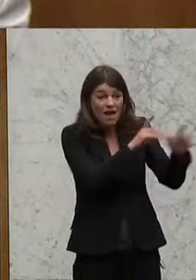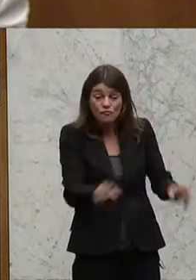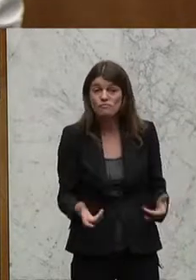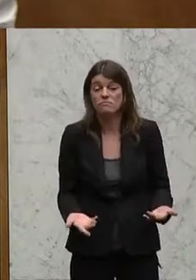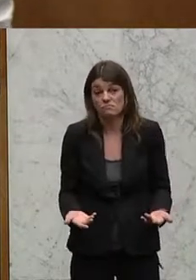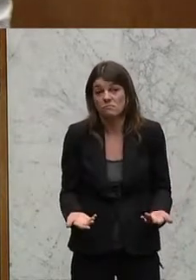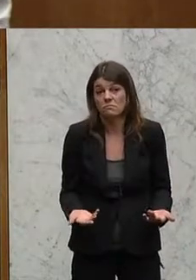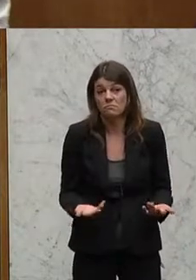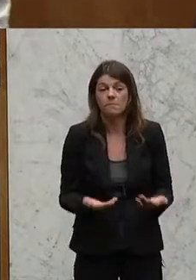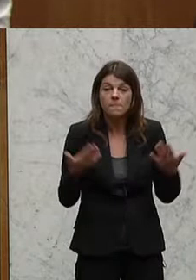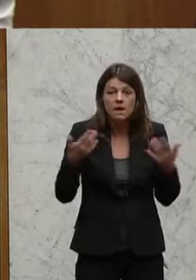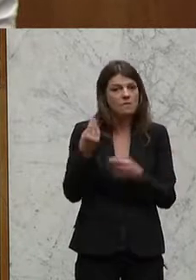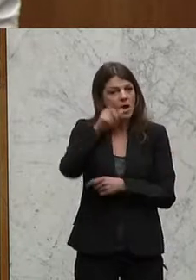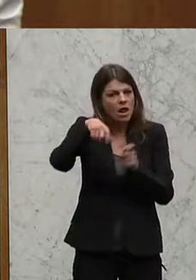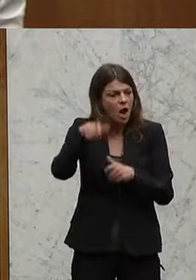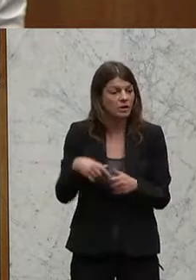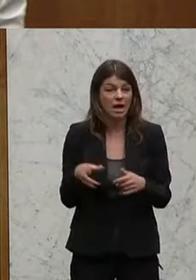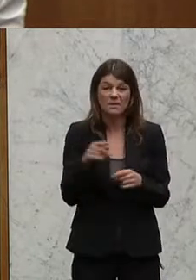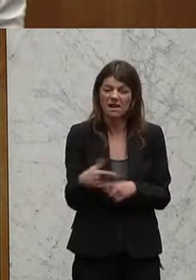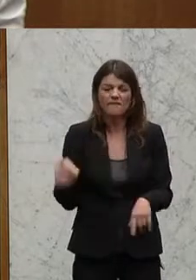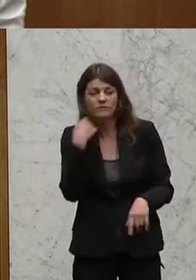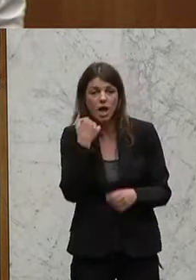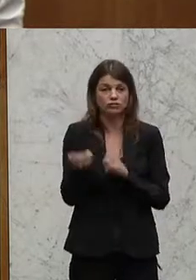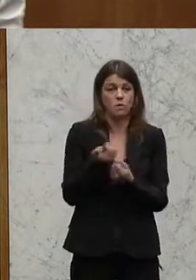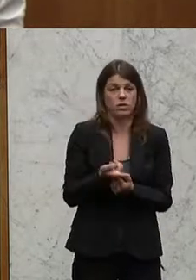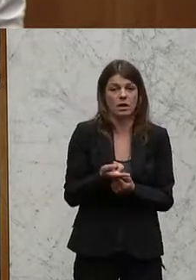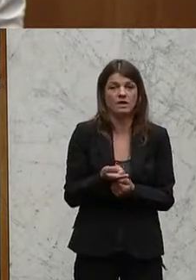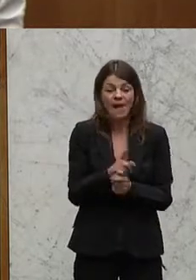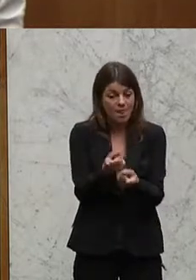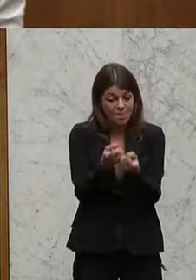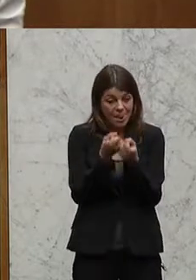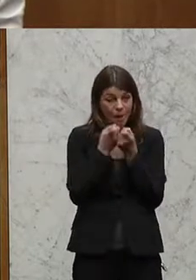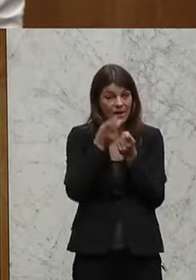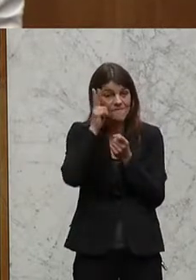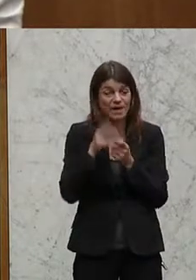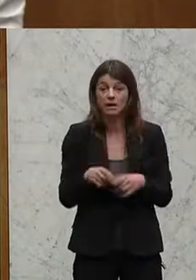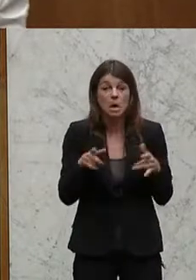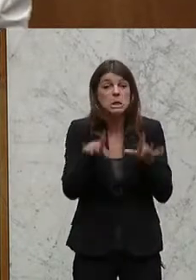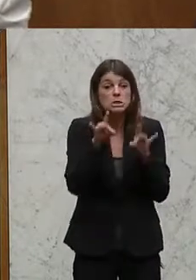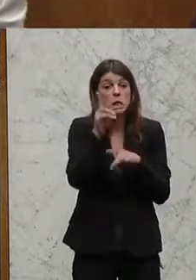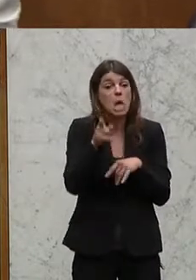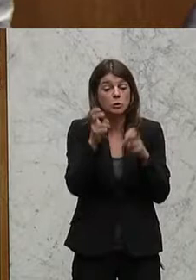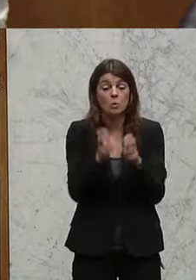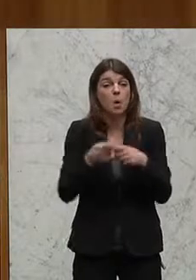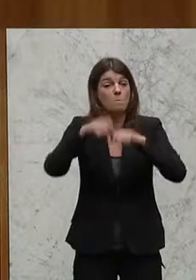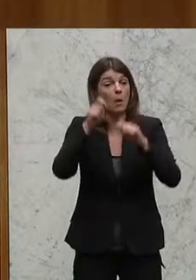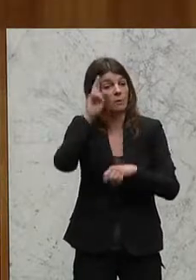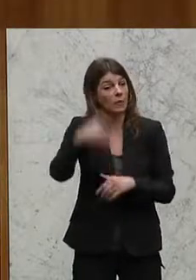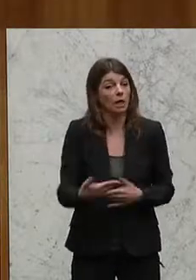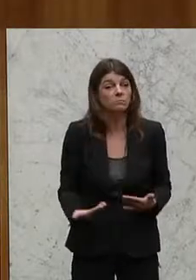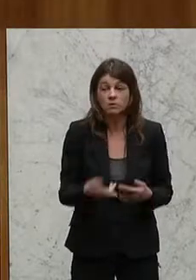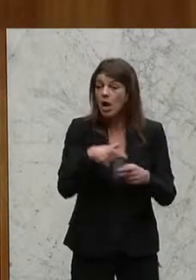Schuld. Weil Sie mit dieser falschen Politik alle nach Wien locken, nur 10.000 Wohnungen in Wien gebaut werden durch die